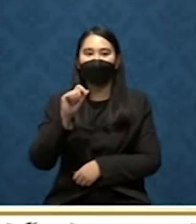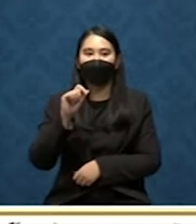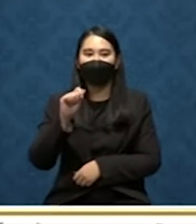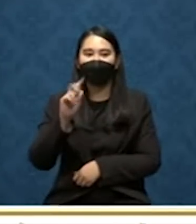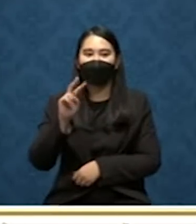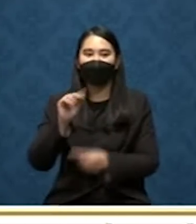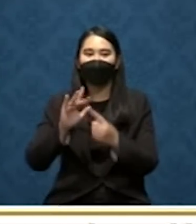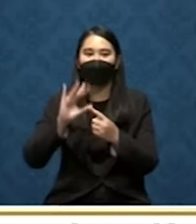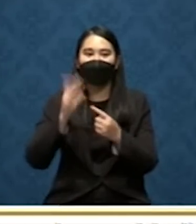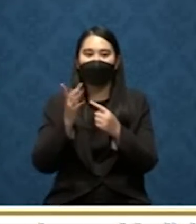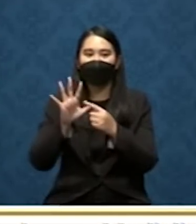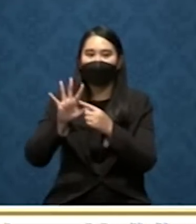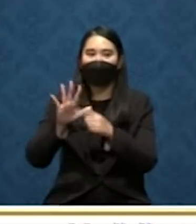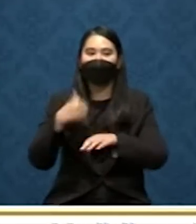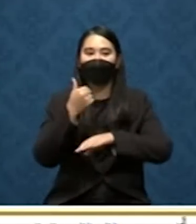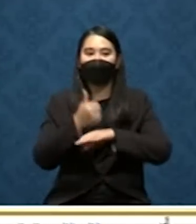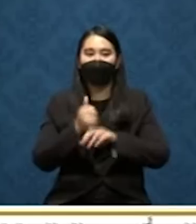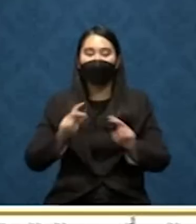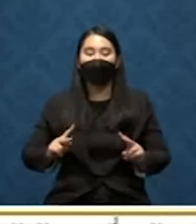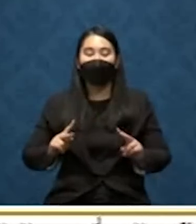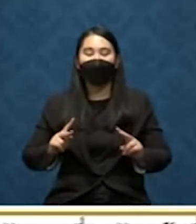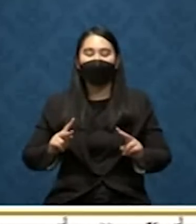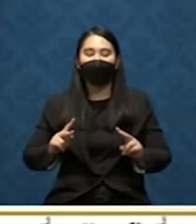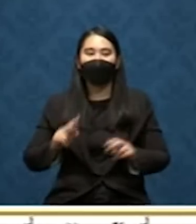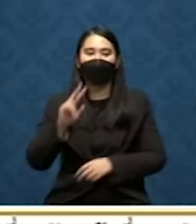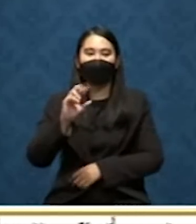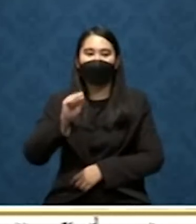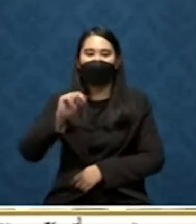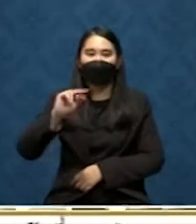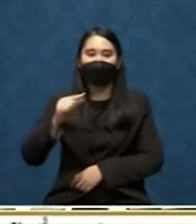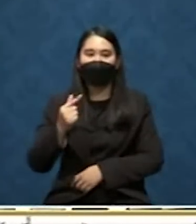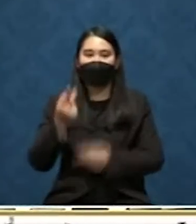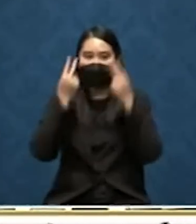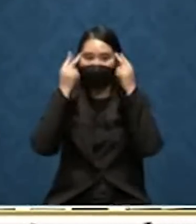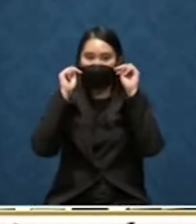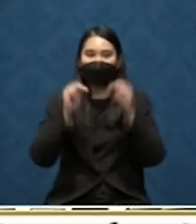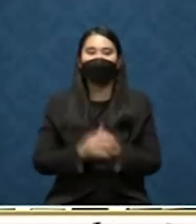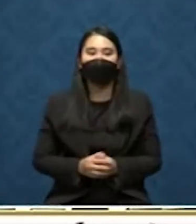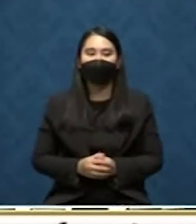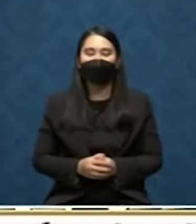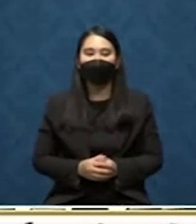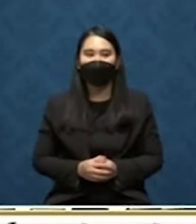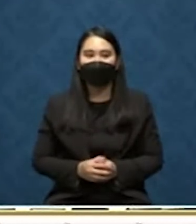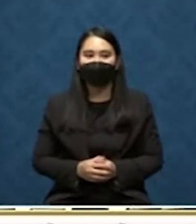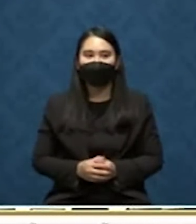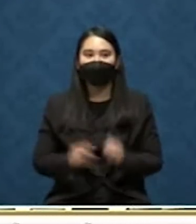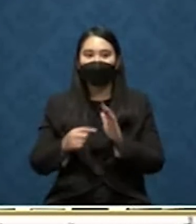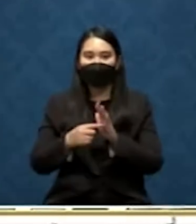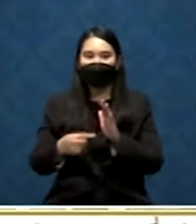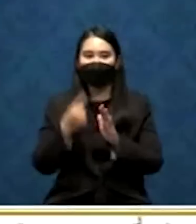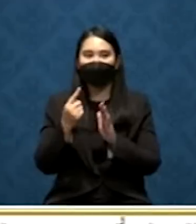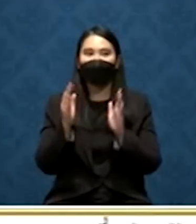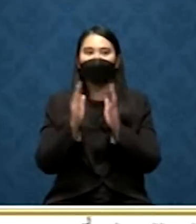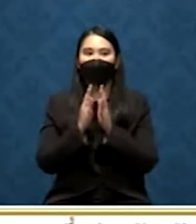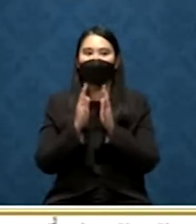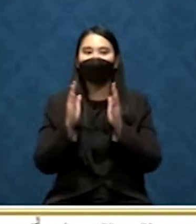ผม ในอนุชา หนาศัย รัมตี จำสำนกนายรัมตีก่อนอื่นต้อง ขบคณท่านโร